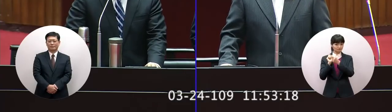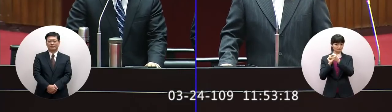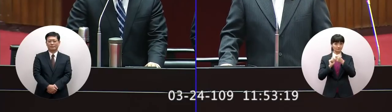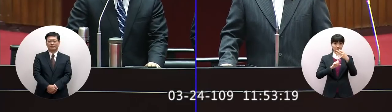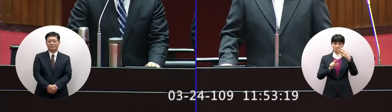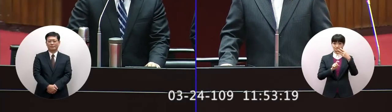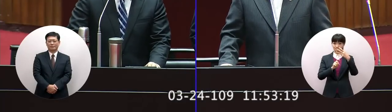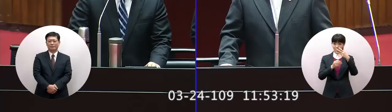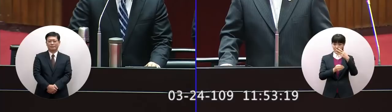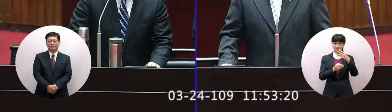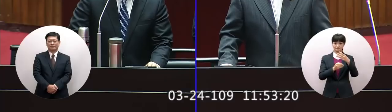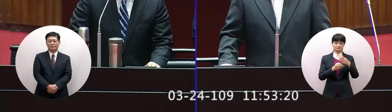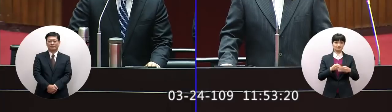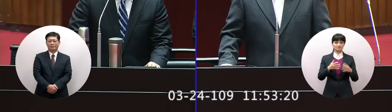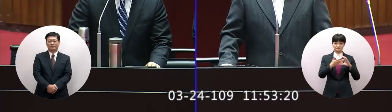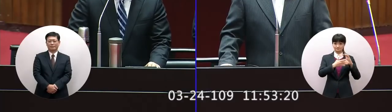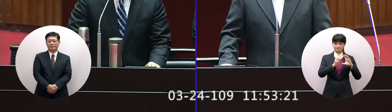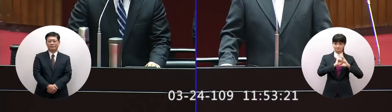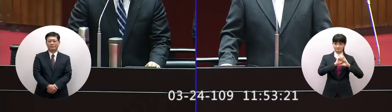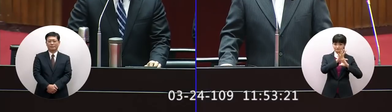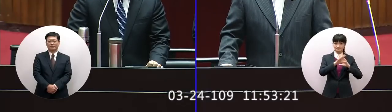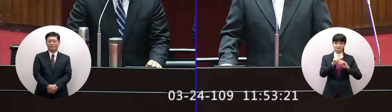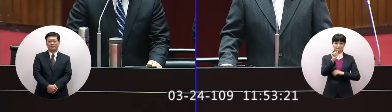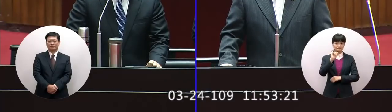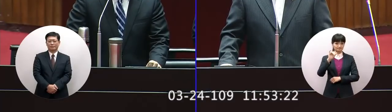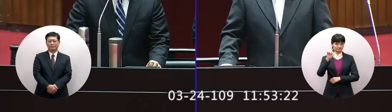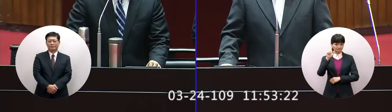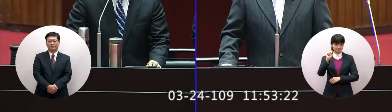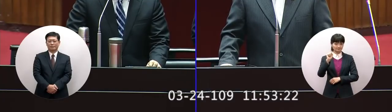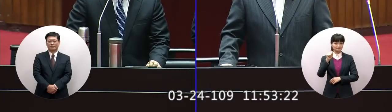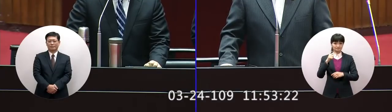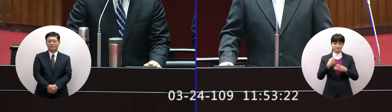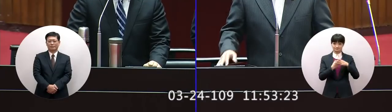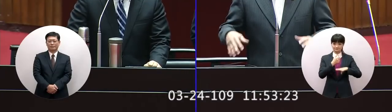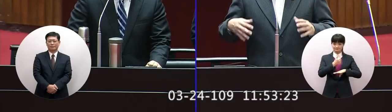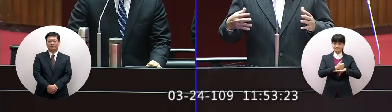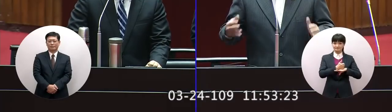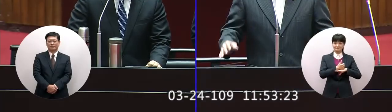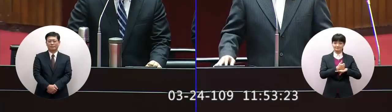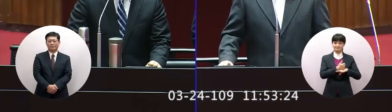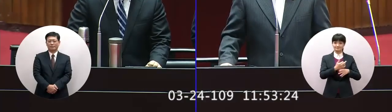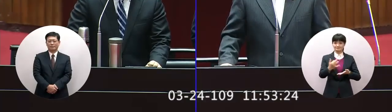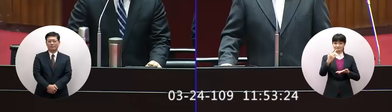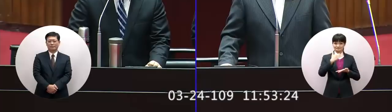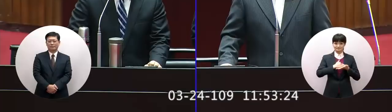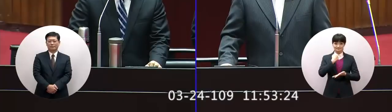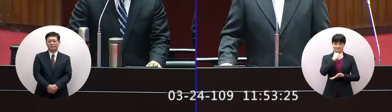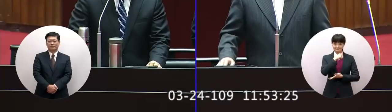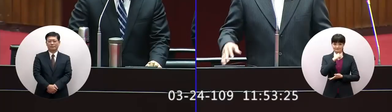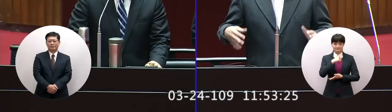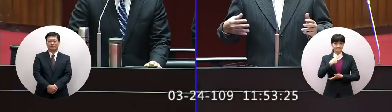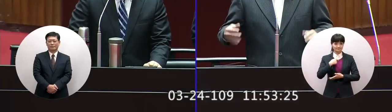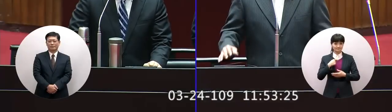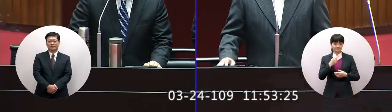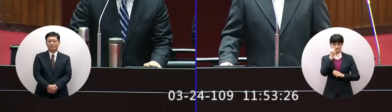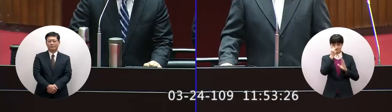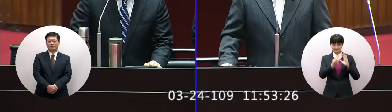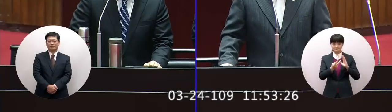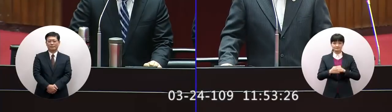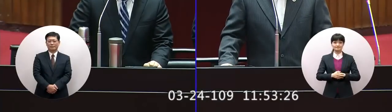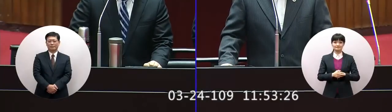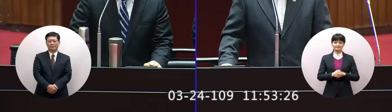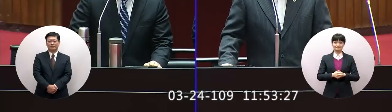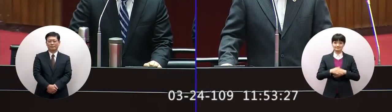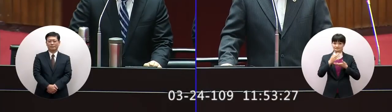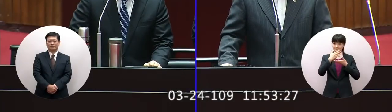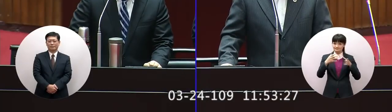道 ，AIT 主席莫健月初来访，在参叙中告诉民进党的